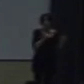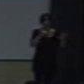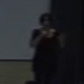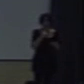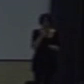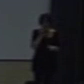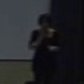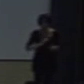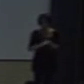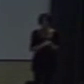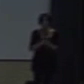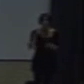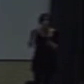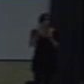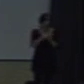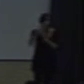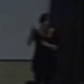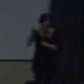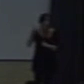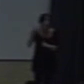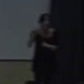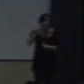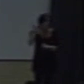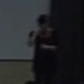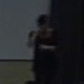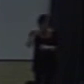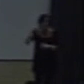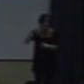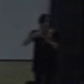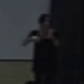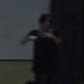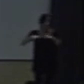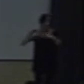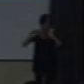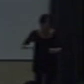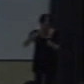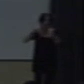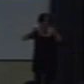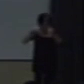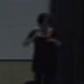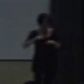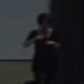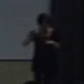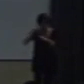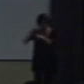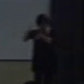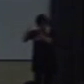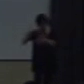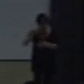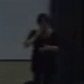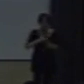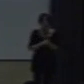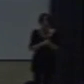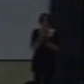els indignats havien dit que començarien a intentar parar l'activitat dels accessos al parc de la Ciutadella. Llavors va ser tan fàcil